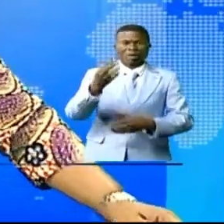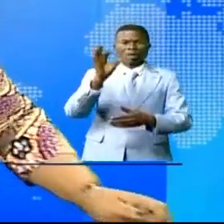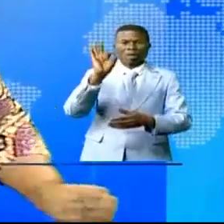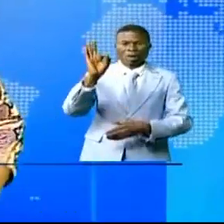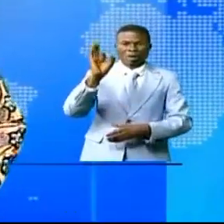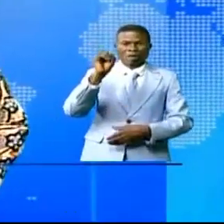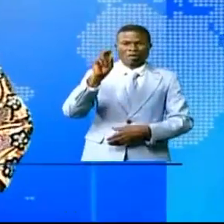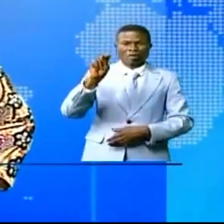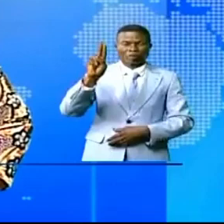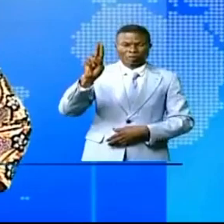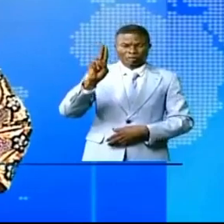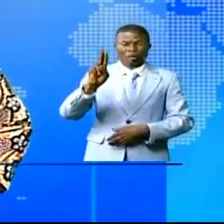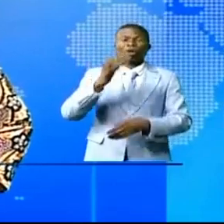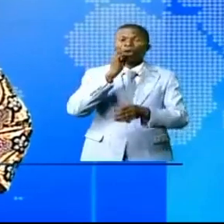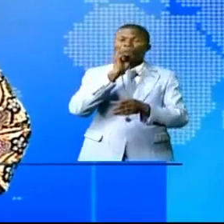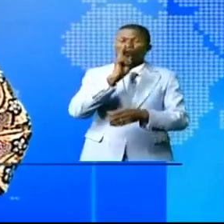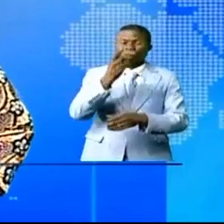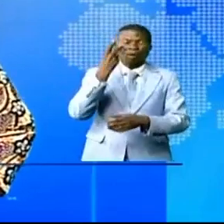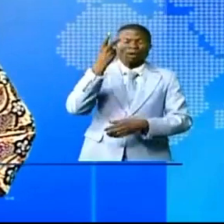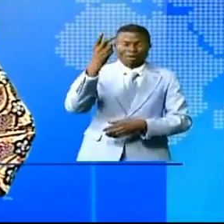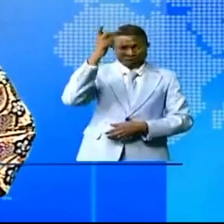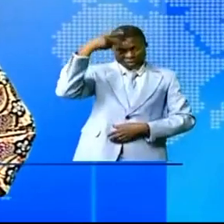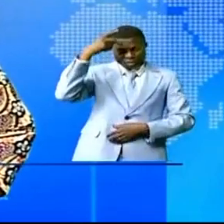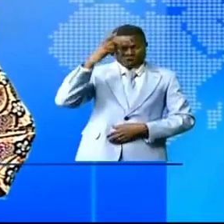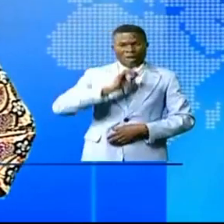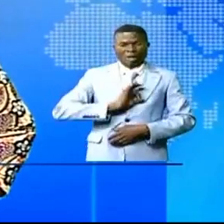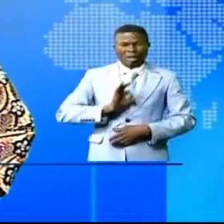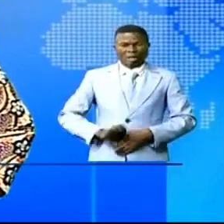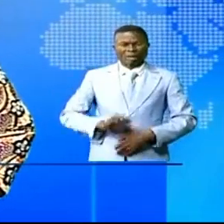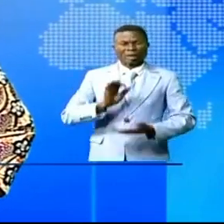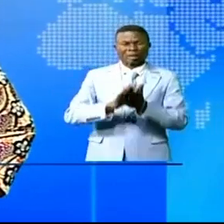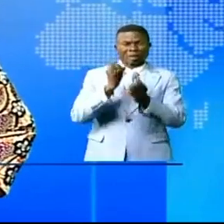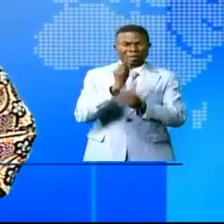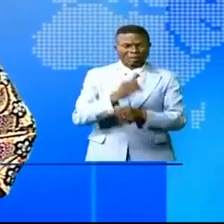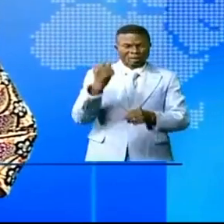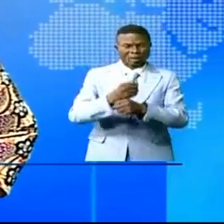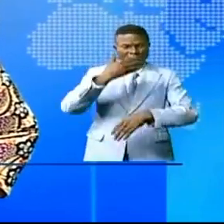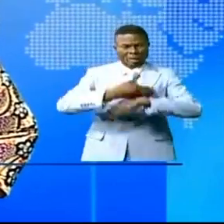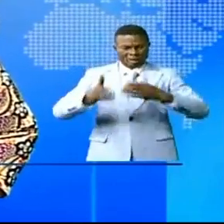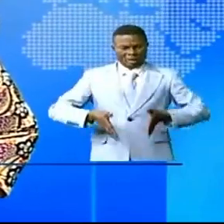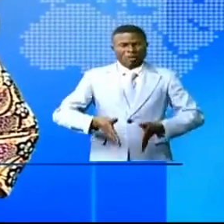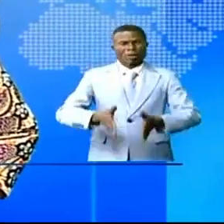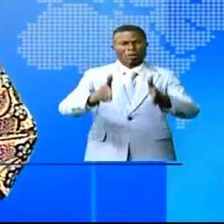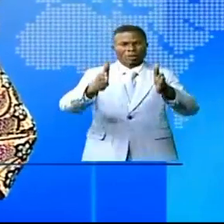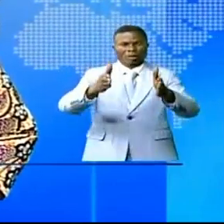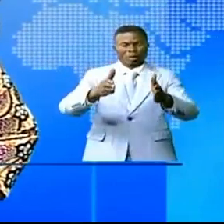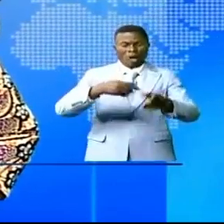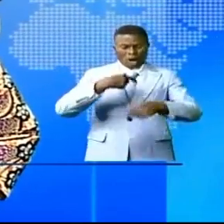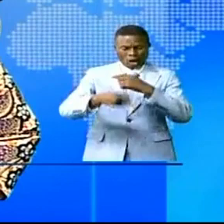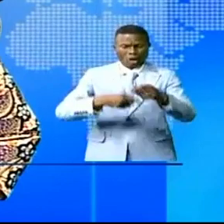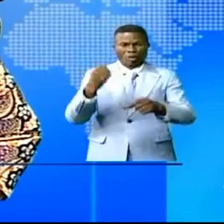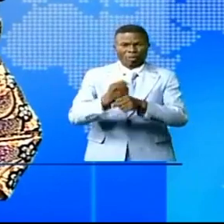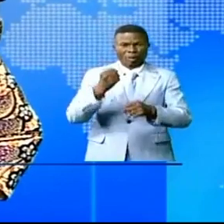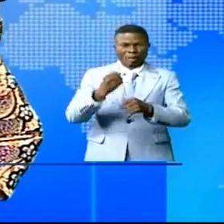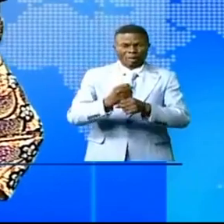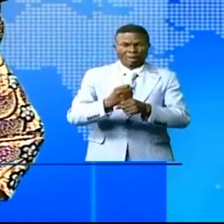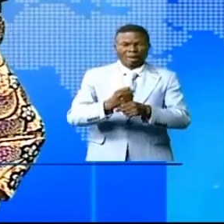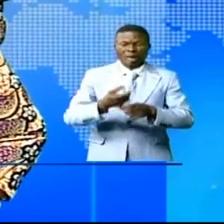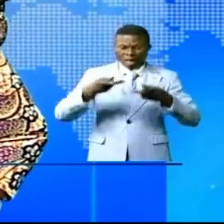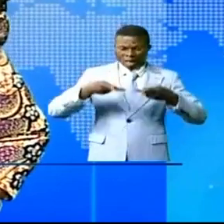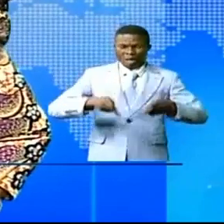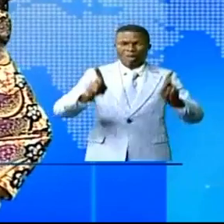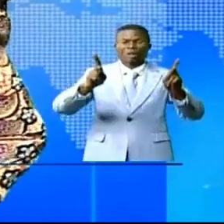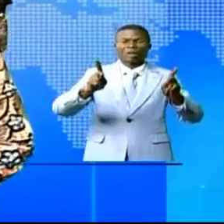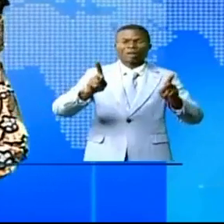c'est la concrétisation de la vision politique du chef de l'état dans le secteur des infrastructures routières beau coup d'envoi des travaux ont titillé a été